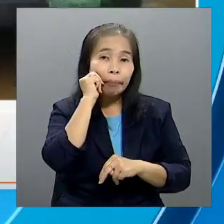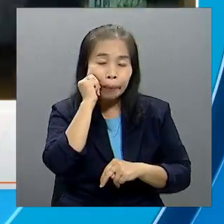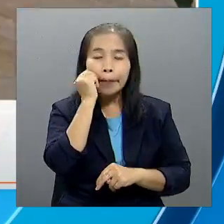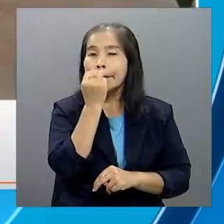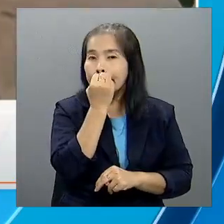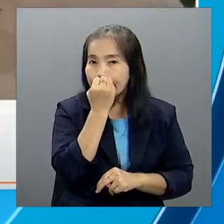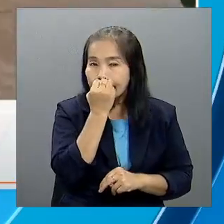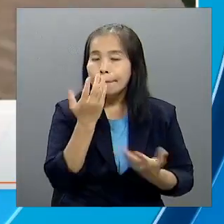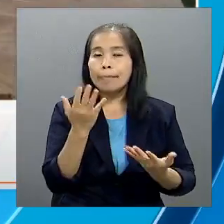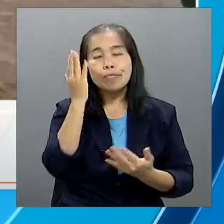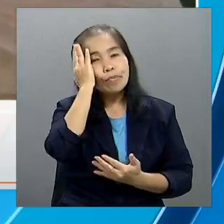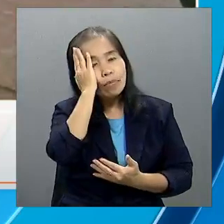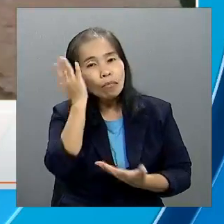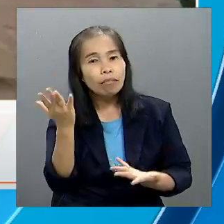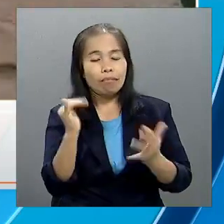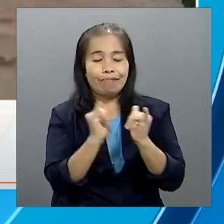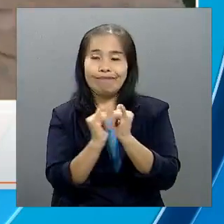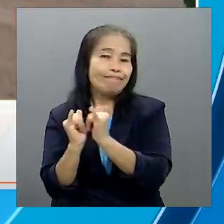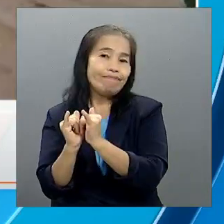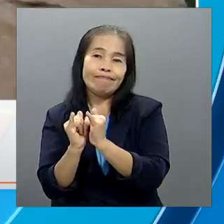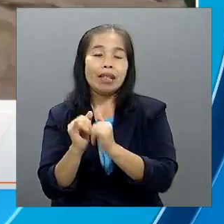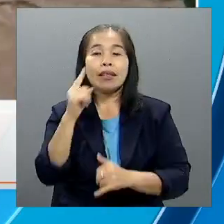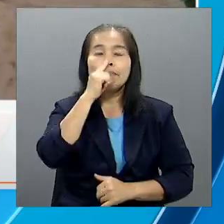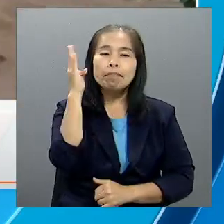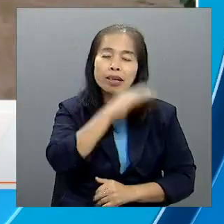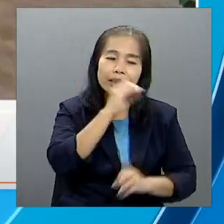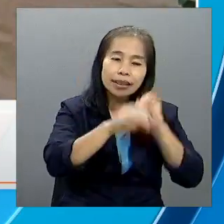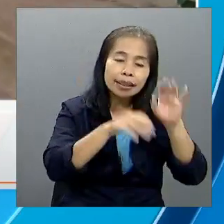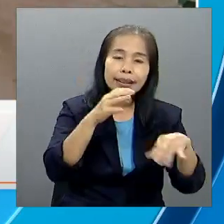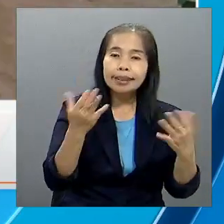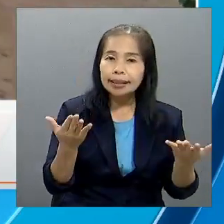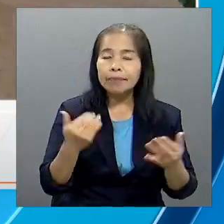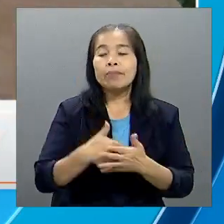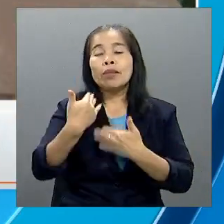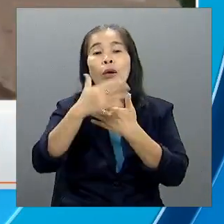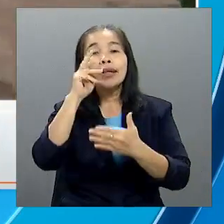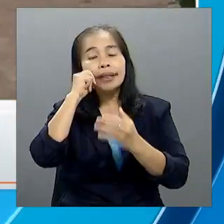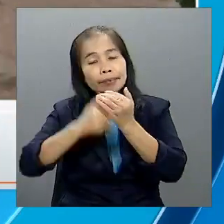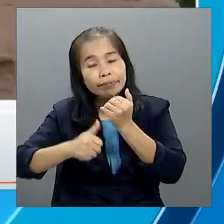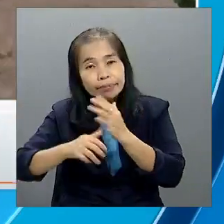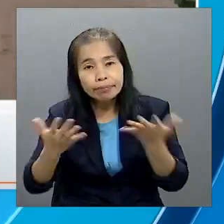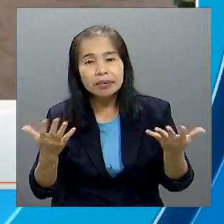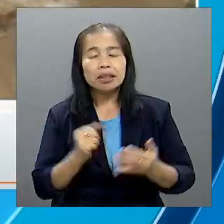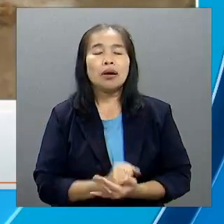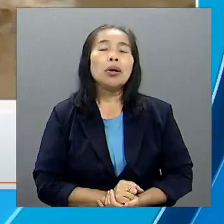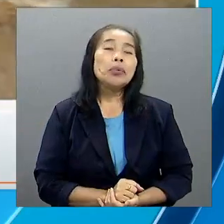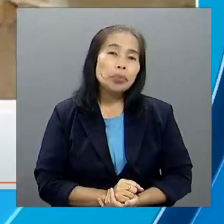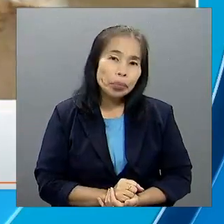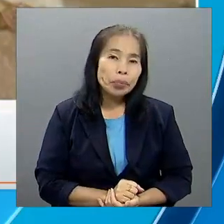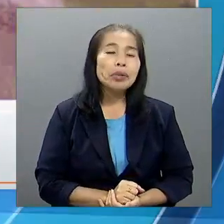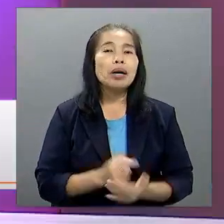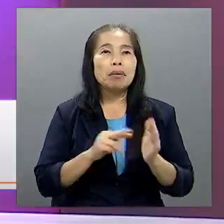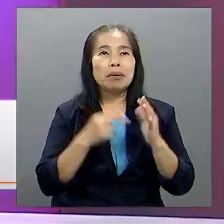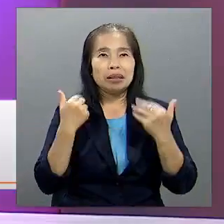พักนะคะเรื่องขยะเรื่องส้วมนะคะนี่คือหัวใจสำคัญเลยค่ะ เป็นการบ้านที่แต่ละชุมชนจะต้องไปนั่งคุยกันเองและว่า